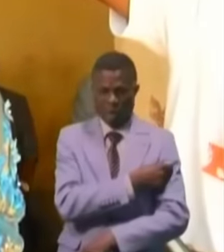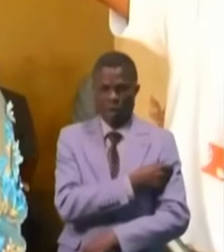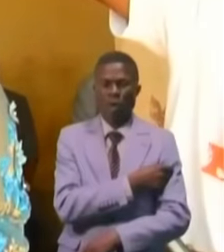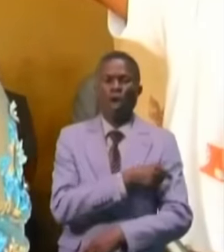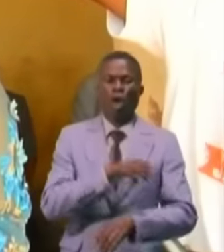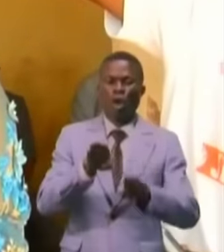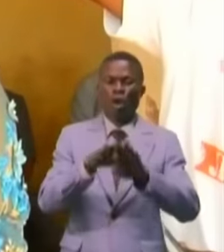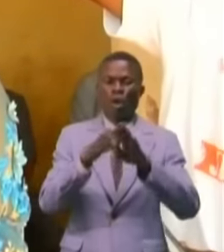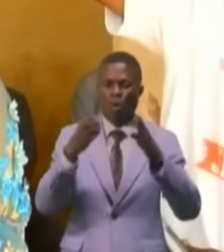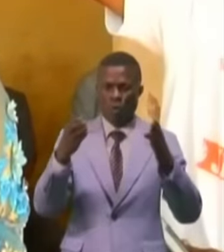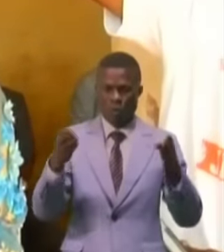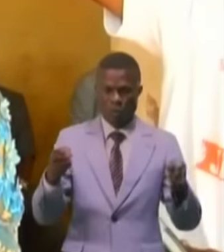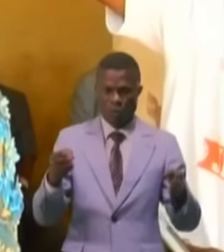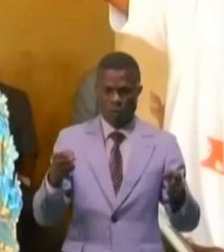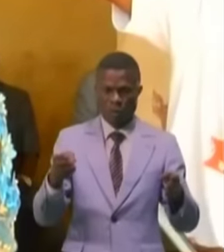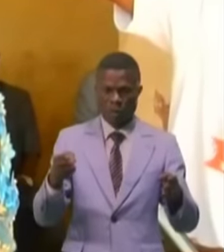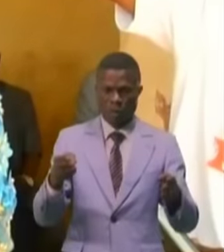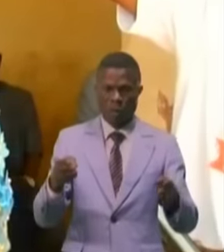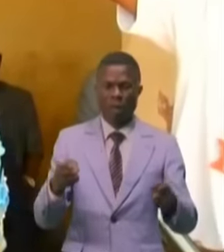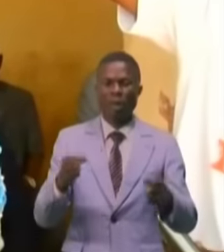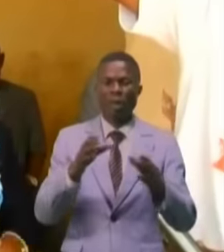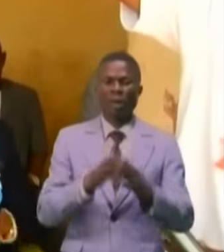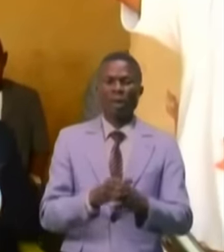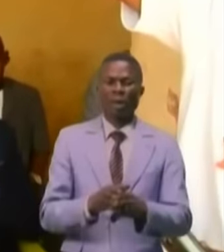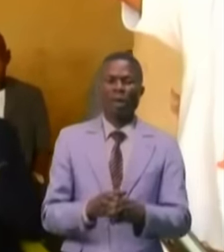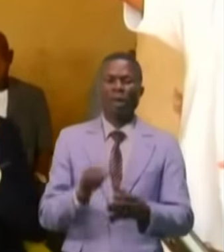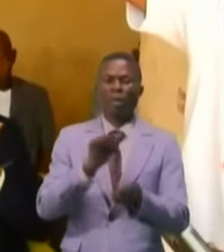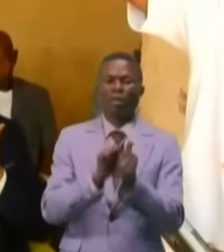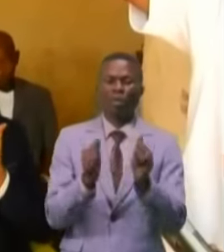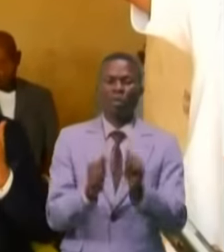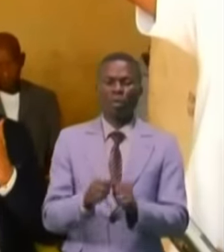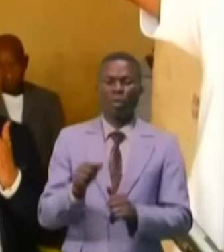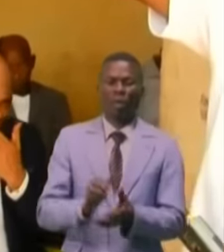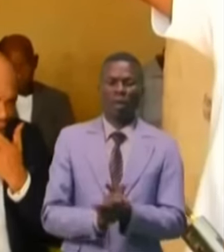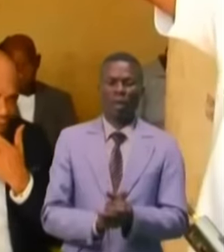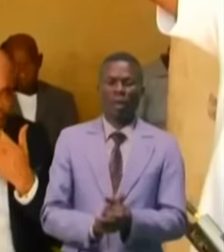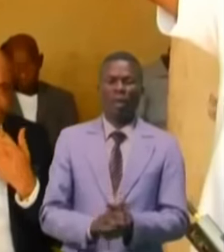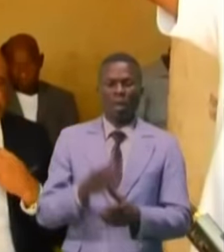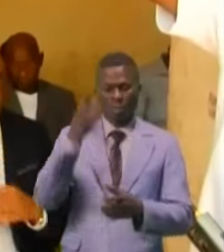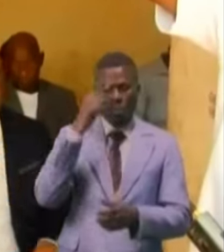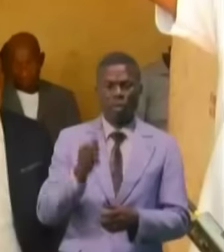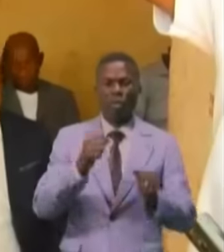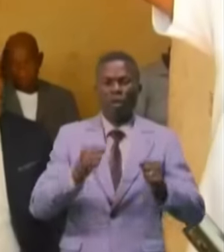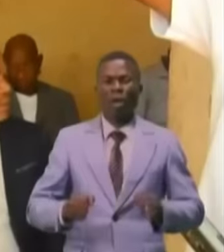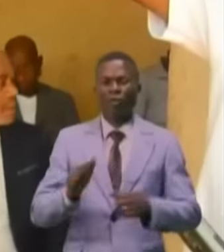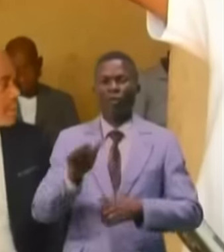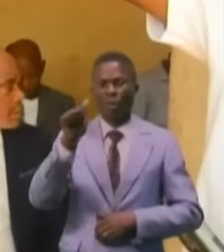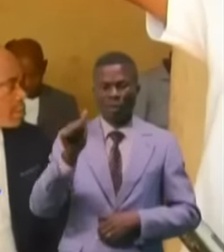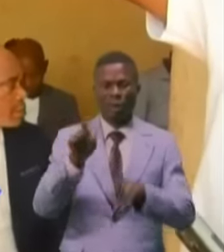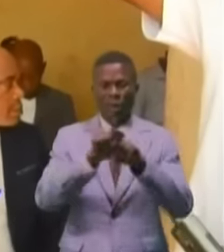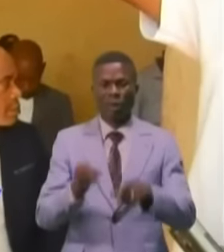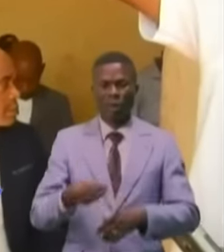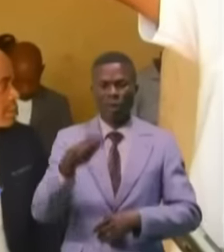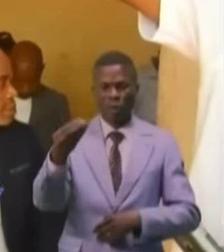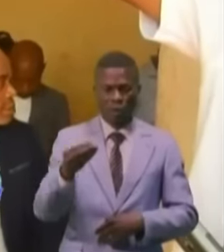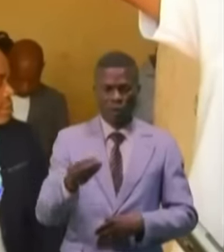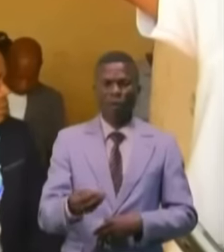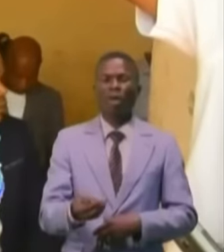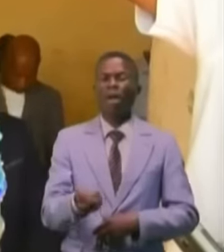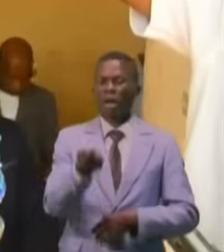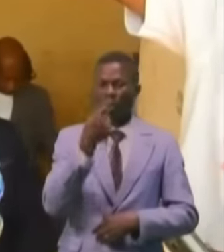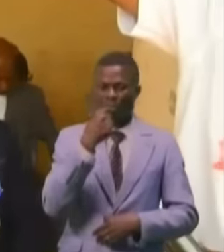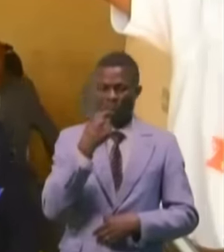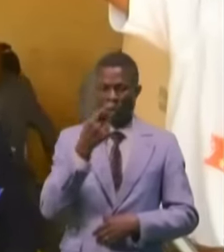poliomyélite couplée à la supplémentation en vitamine A et au déparasitage